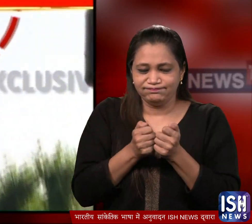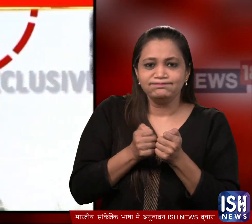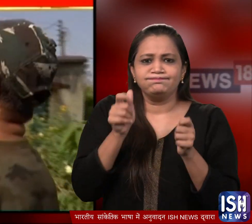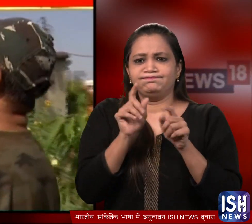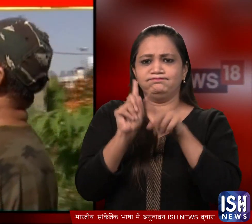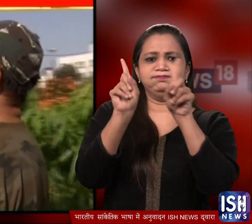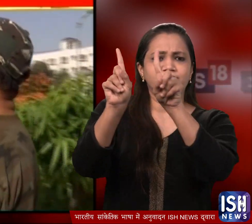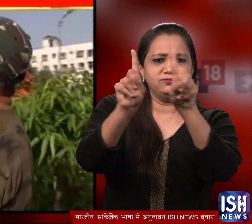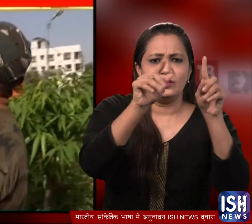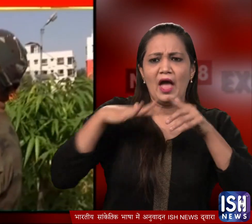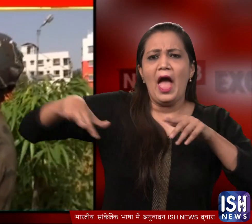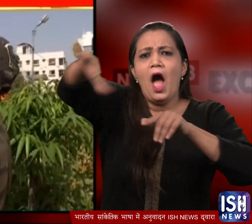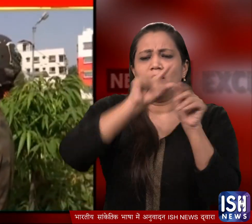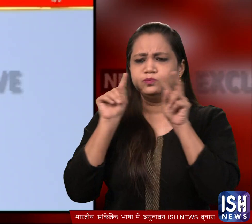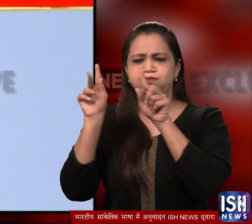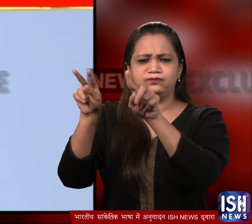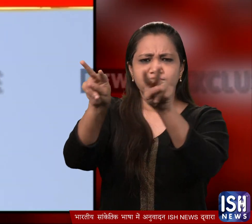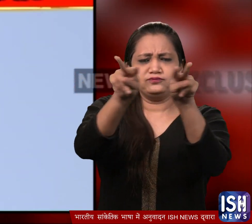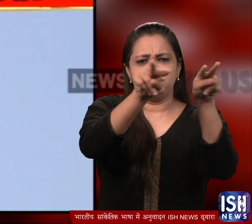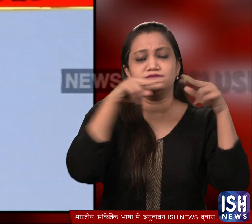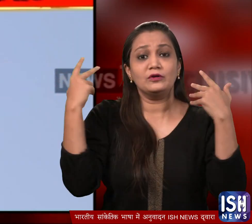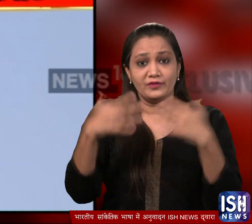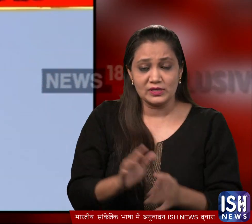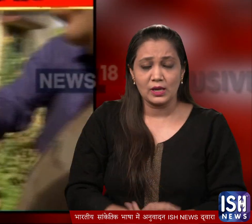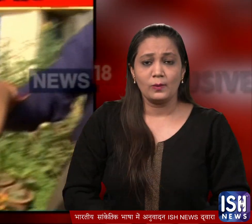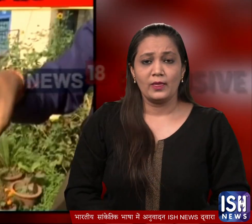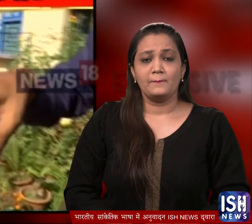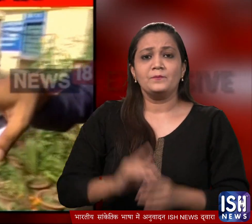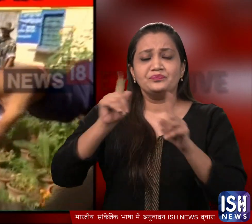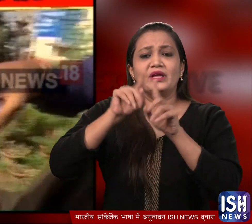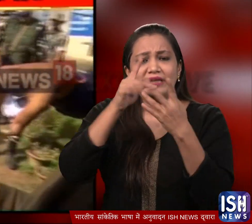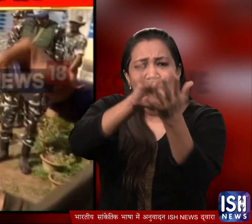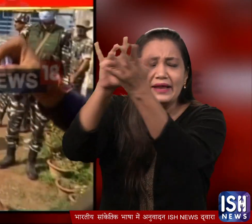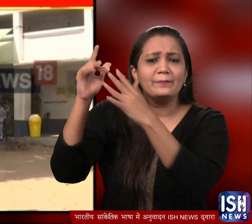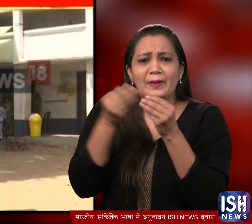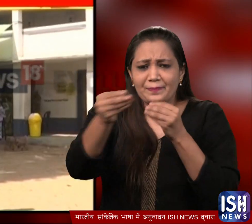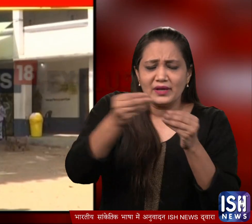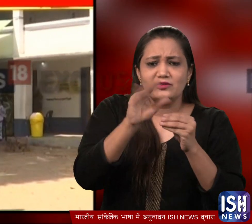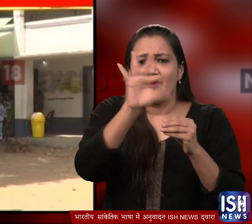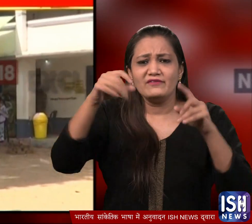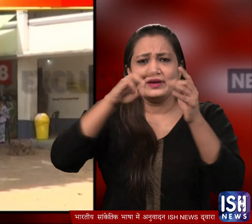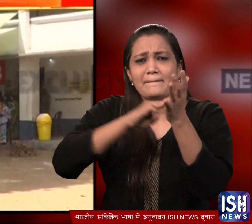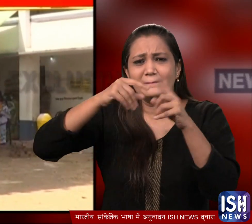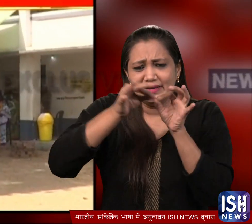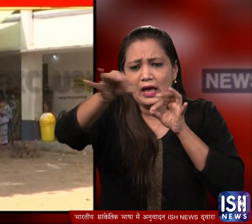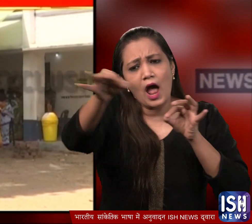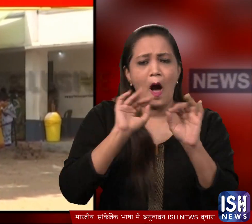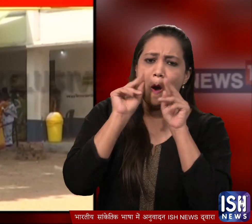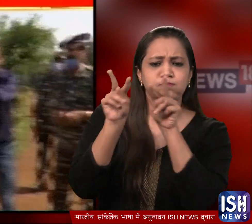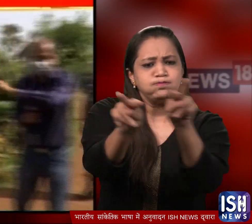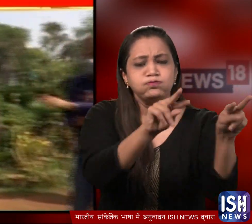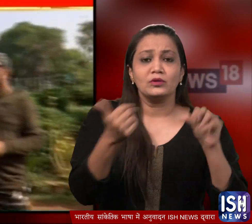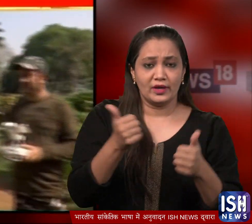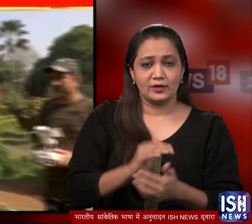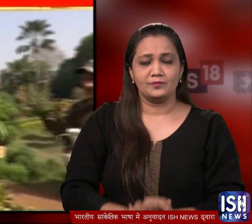को उड़ाया और उससे पूरे इलाके की निगरानी की। बताया गया कि इस ड्रोन कैमरे से किसी भी मतदान केंद्र के करीब 500 मीटर के दायरे पर नजर रखी जा सकती